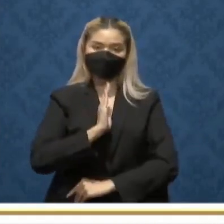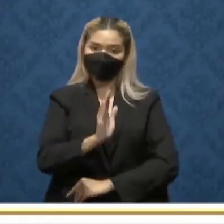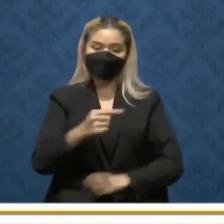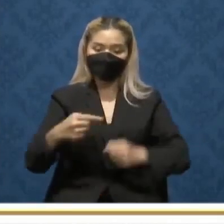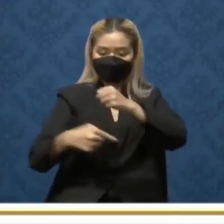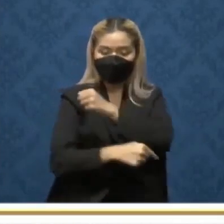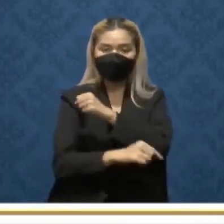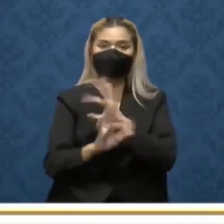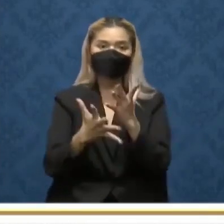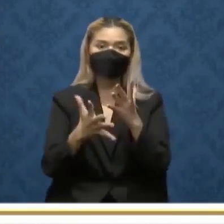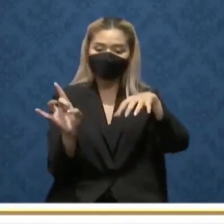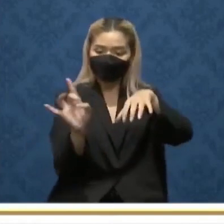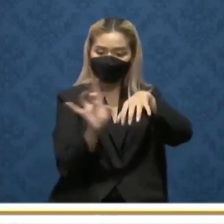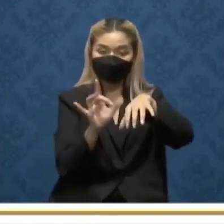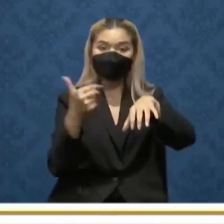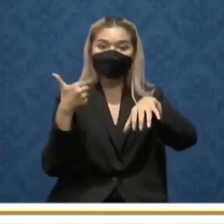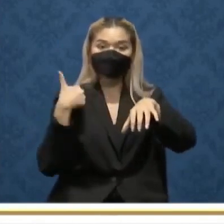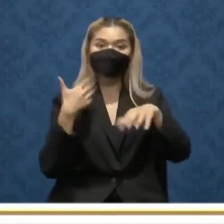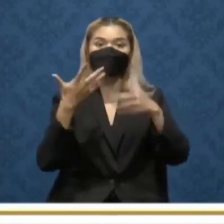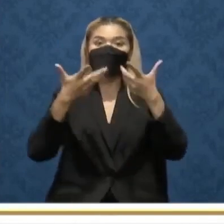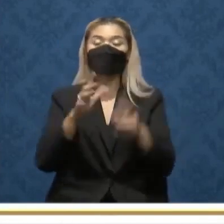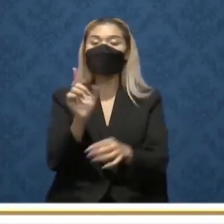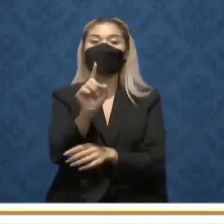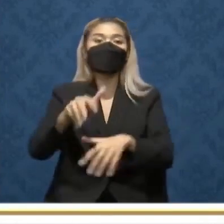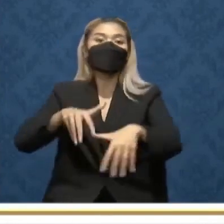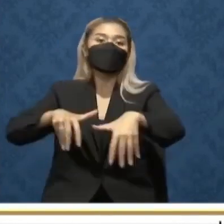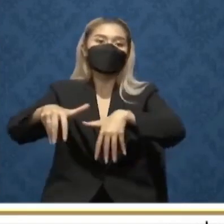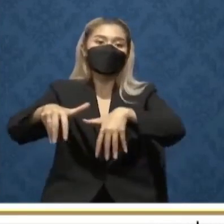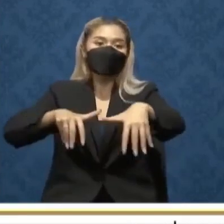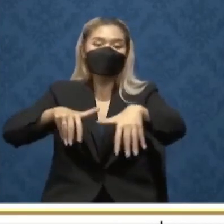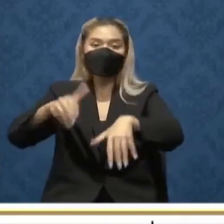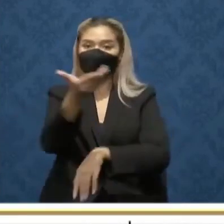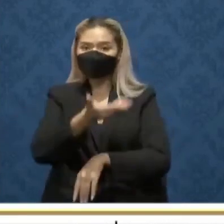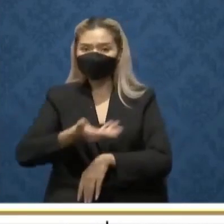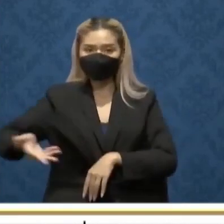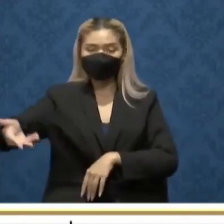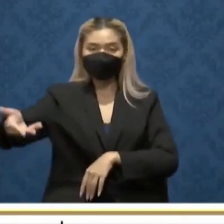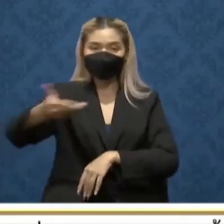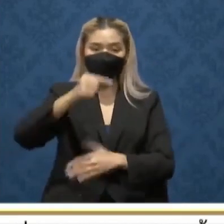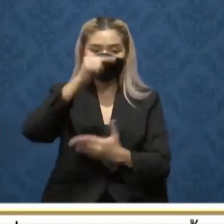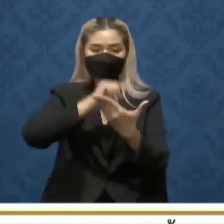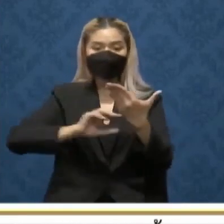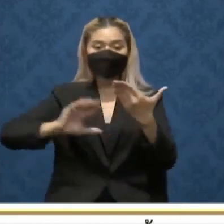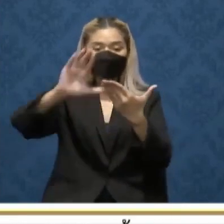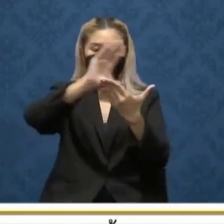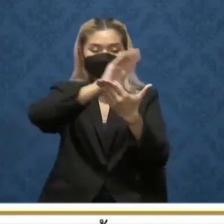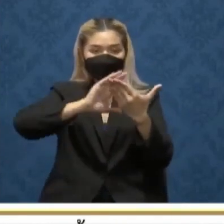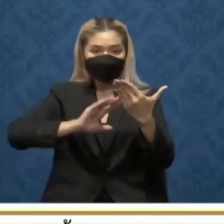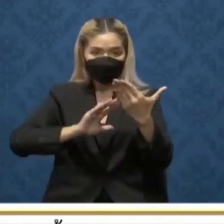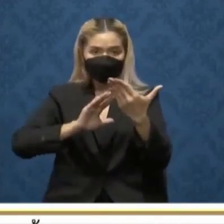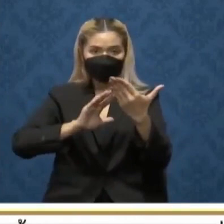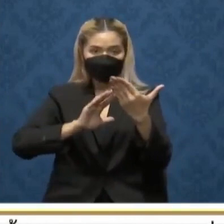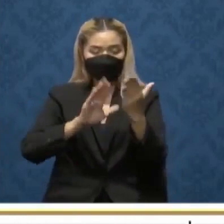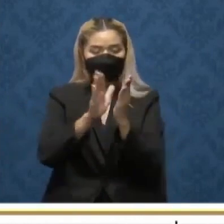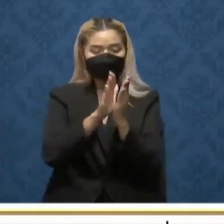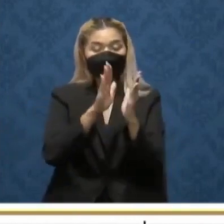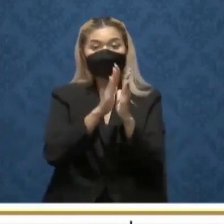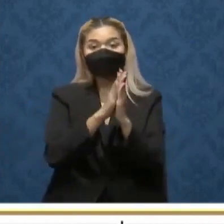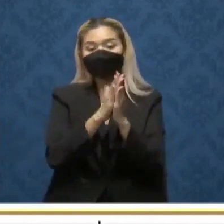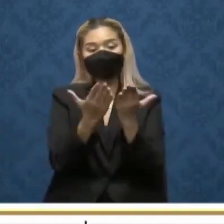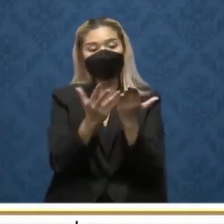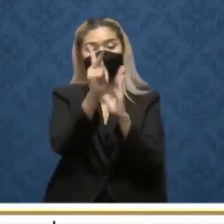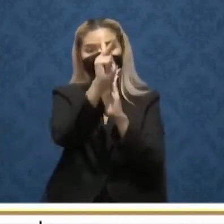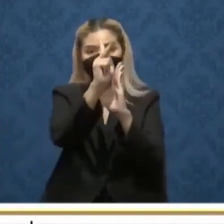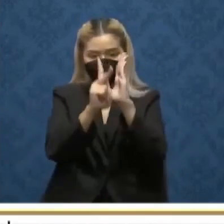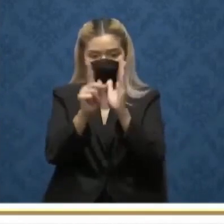างมีประสิทธิภาพและสามารถทำให้ประชาชนผู้มีส่วนได้ส่วนเสียกับกฎหมายฉบับต่างๆนั้นสามารถที่จะติดตามกฎหม